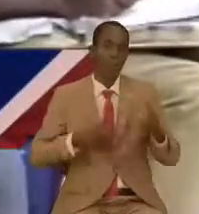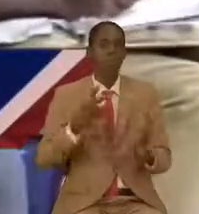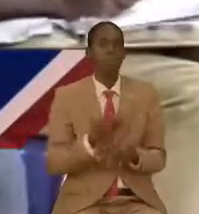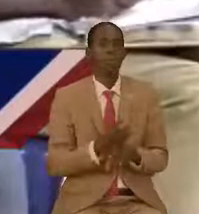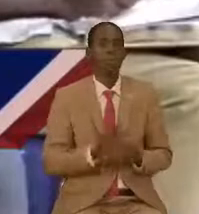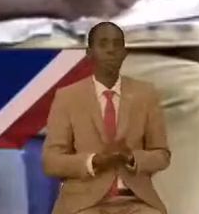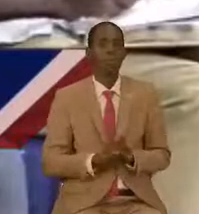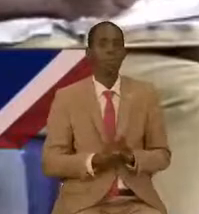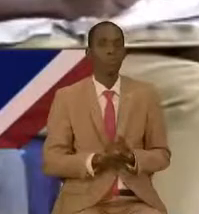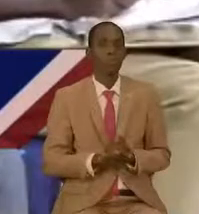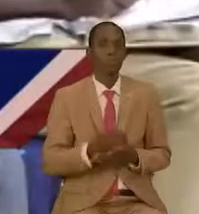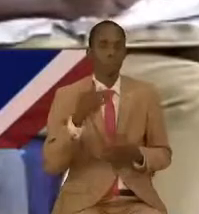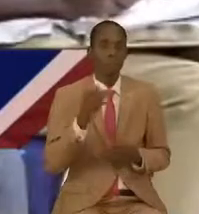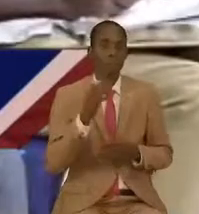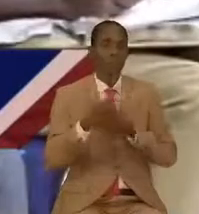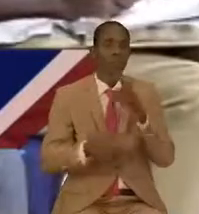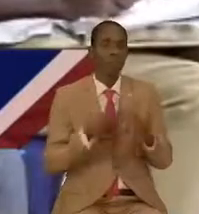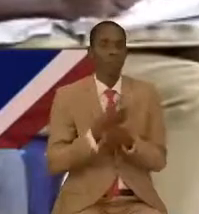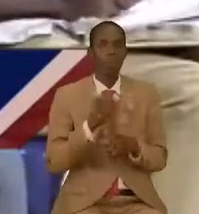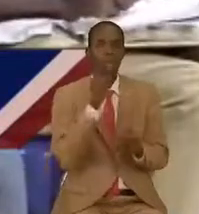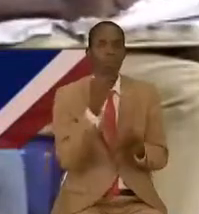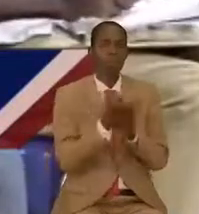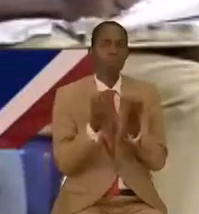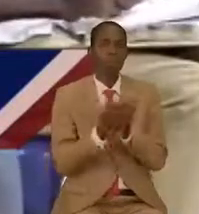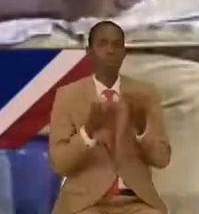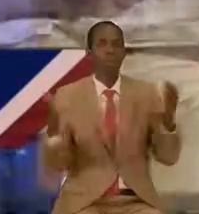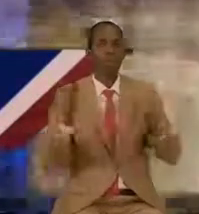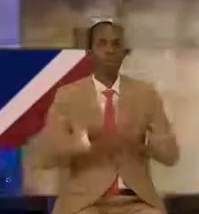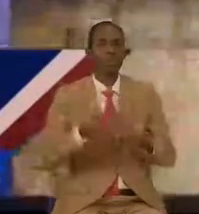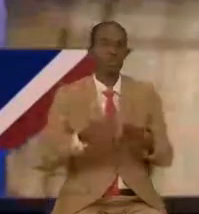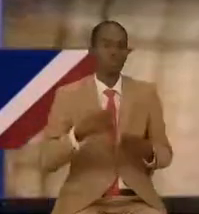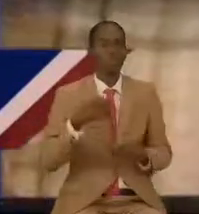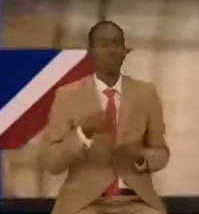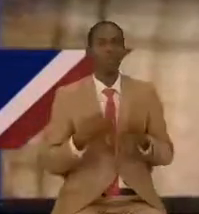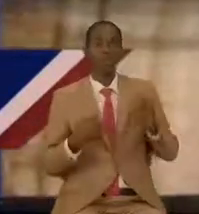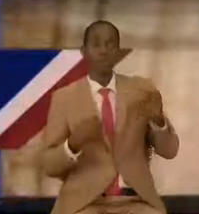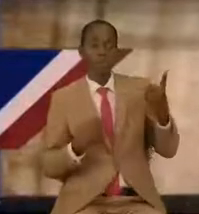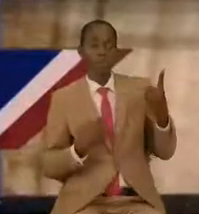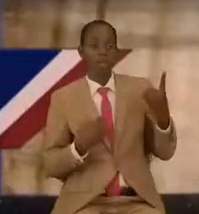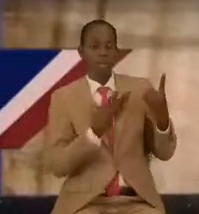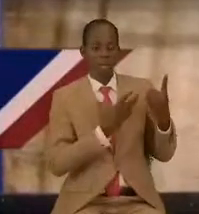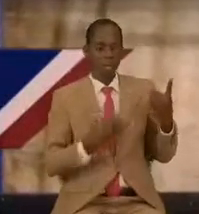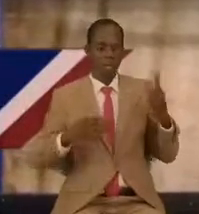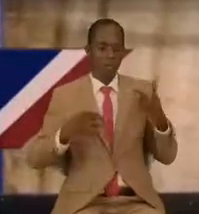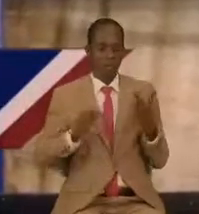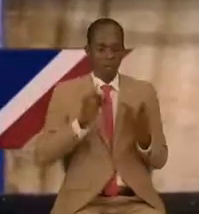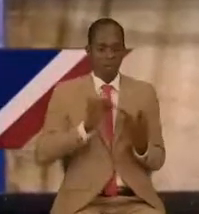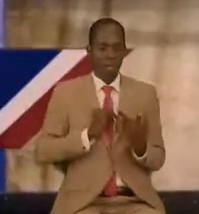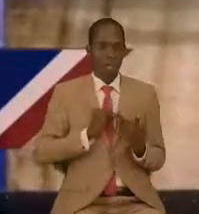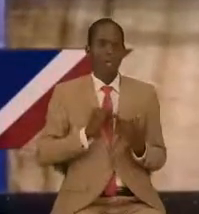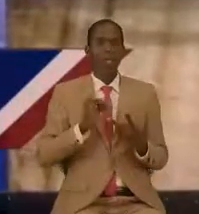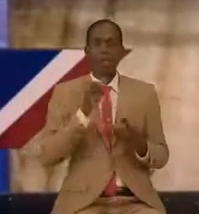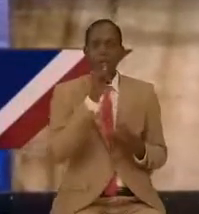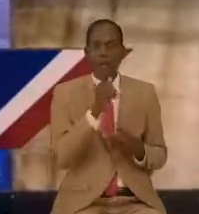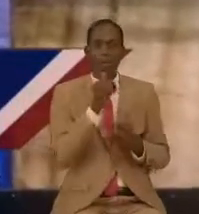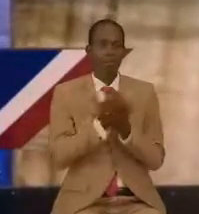moi. Comme je le suis pour le monde est crucifié pour moi d'abord, et puis moi je suis